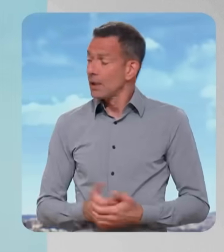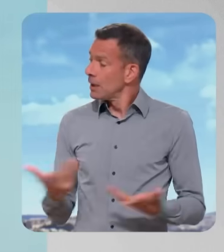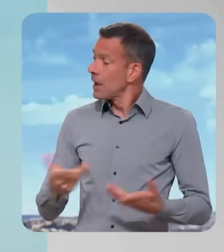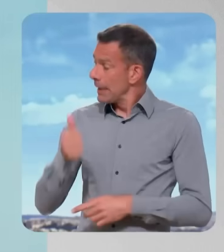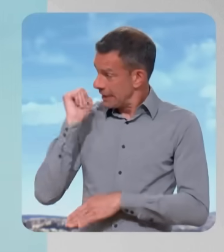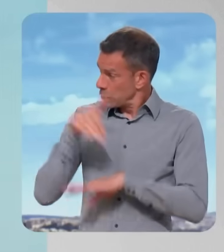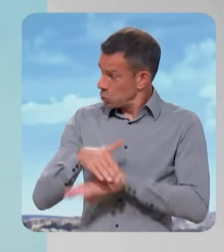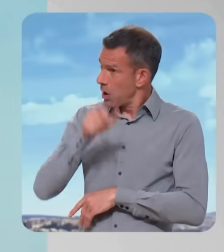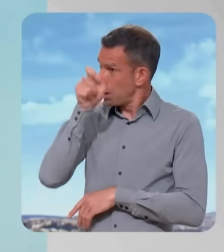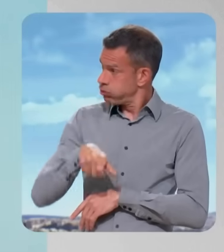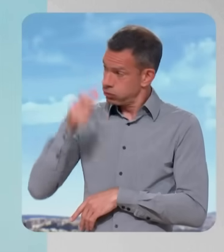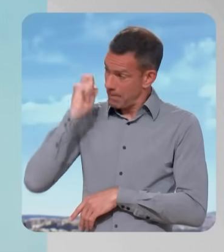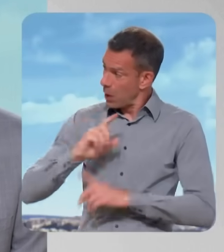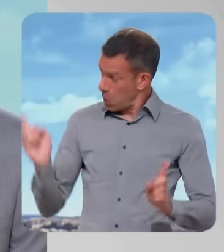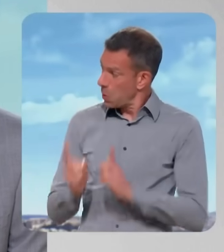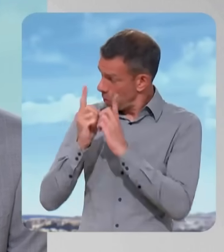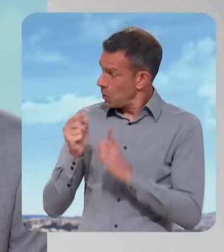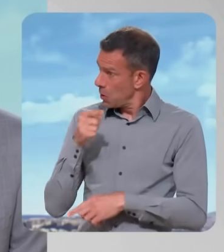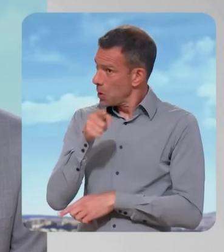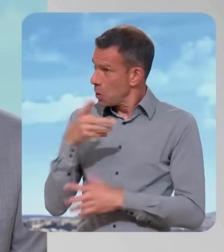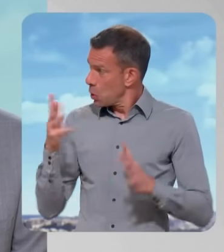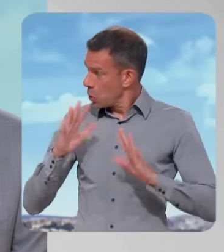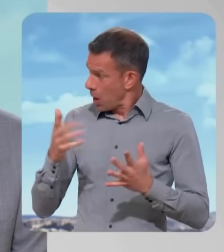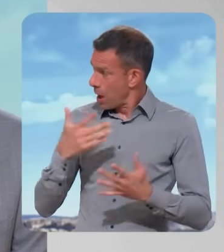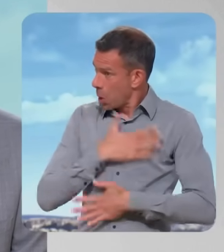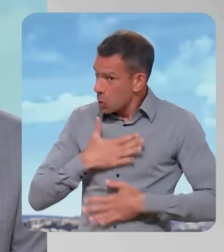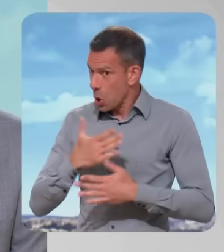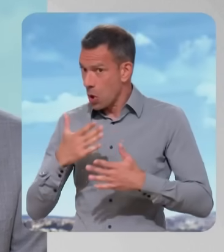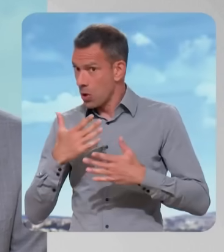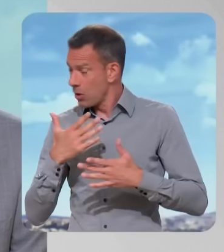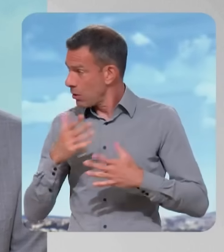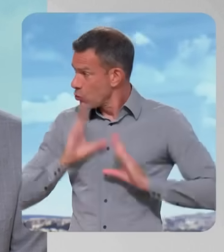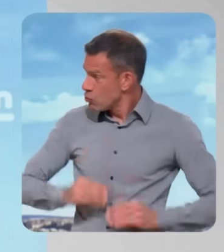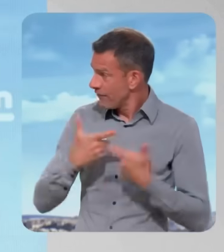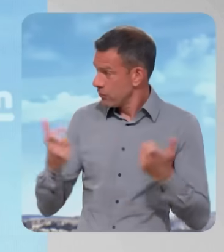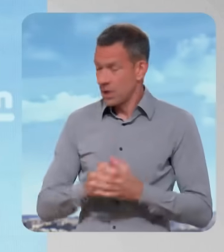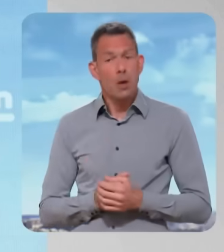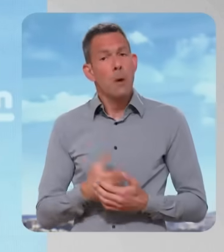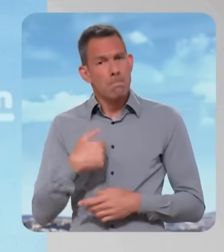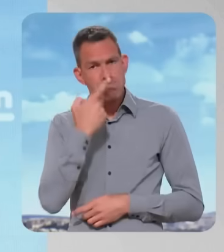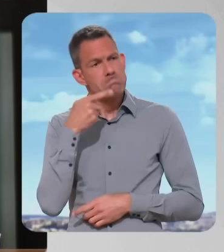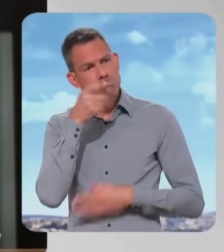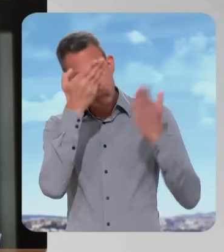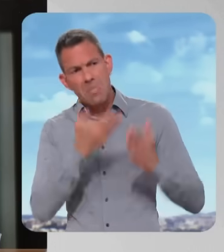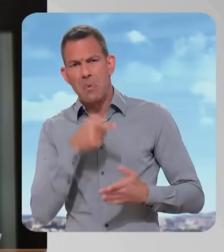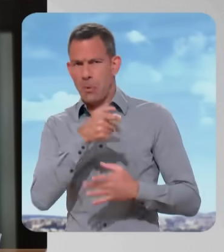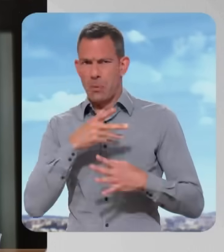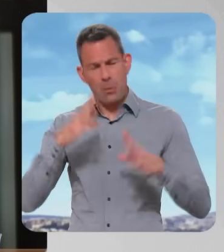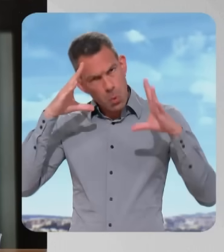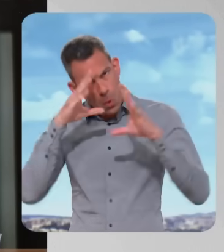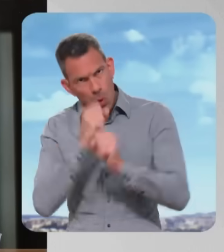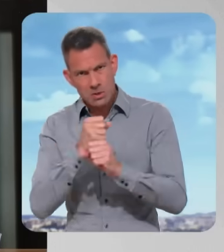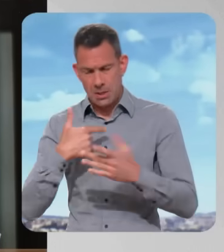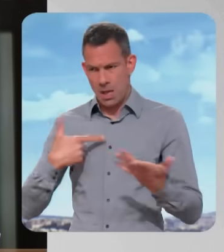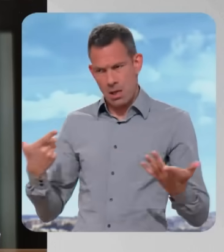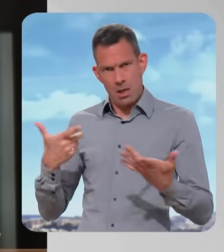Macron hier soir ouis il est content il est satisfait il est soulagé il est qui comment vous l'avez trouvé moi je l'ai trouvé très très concentré très attentif à ce que